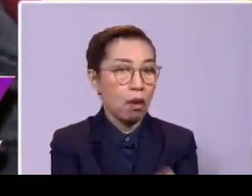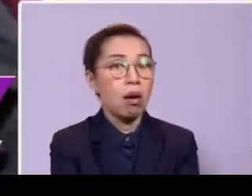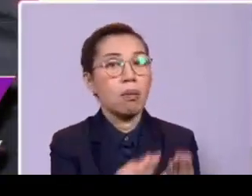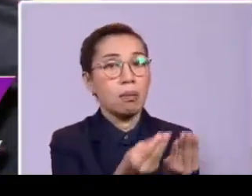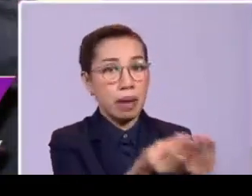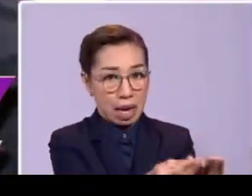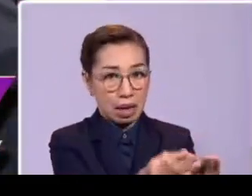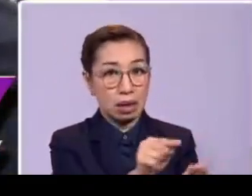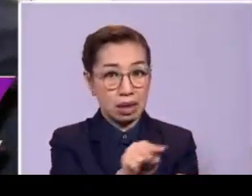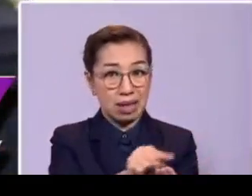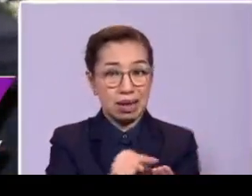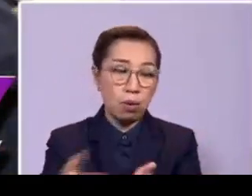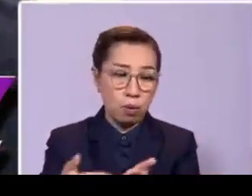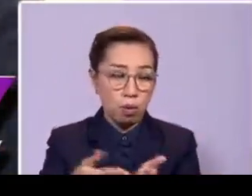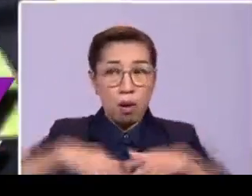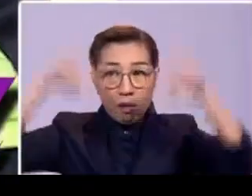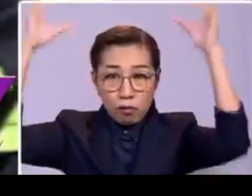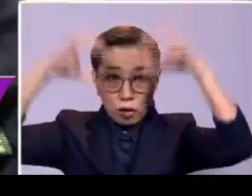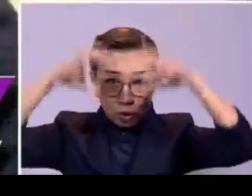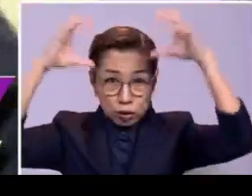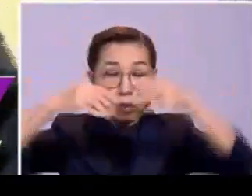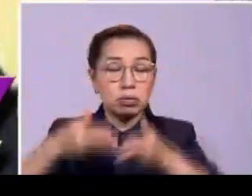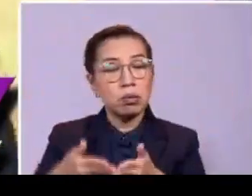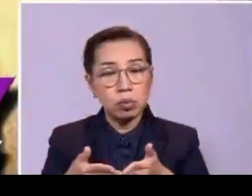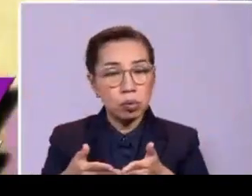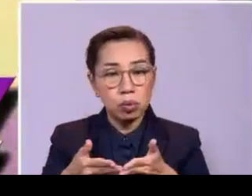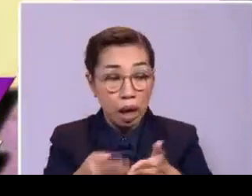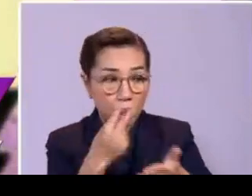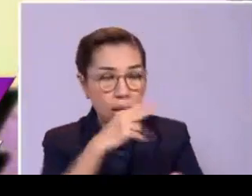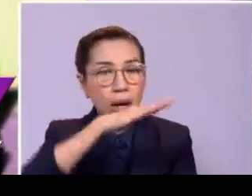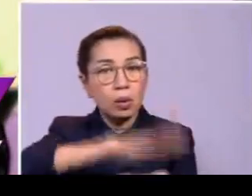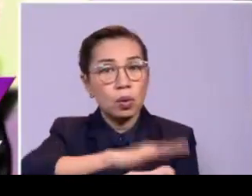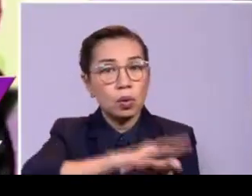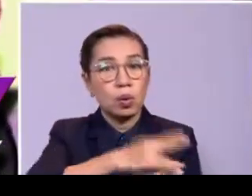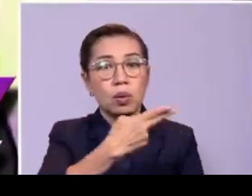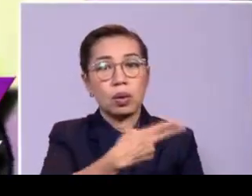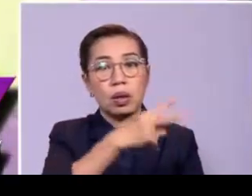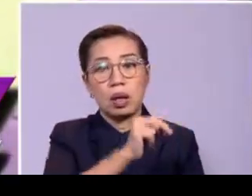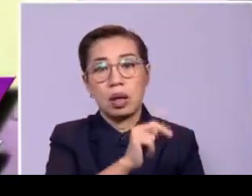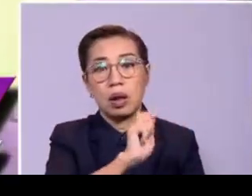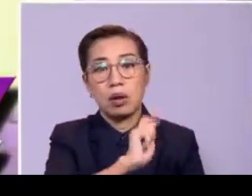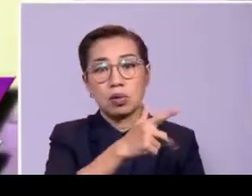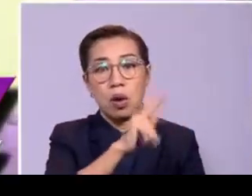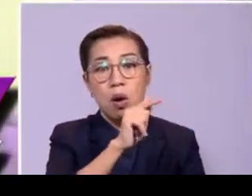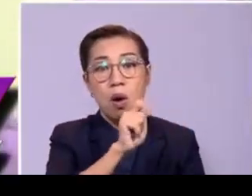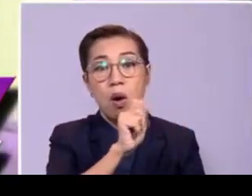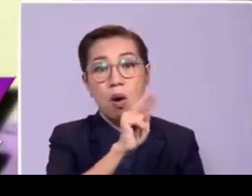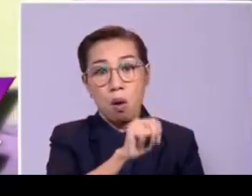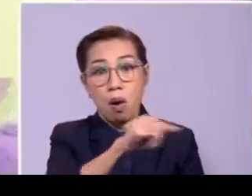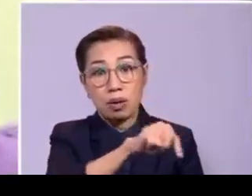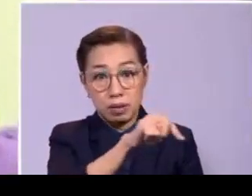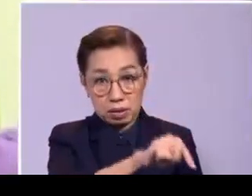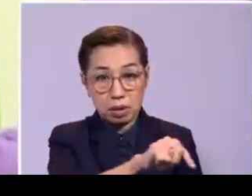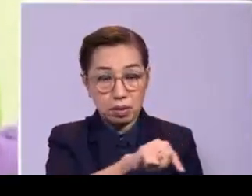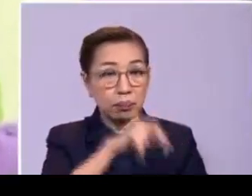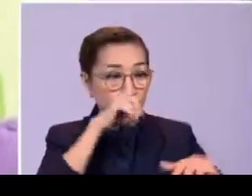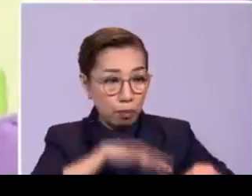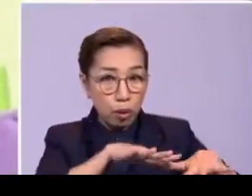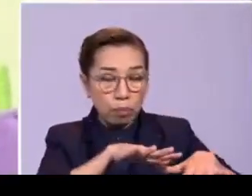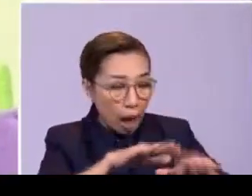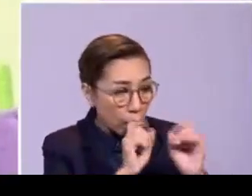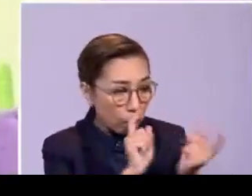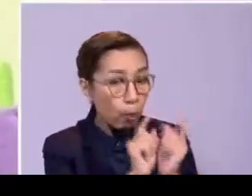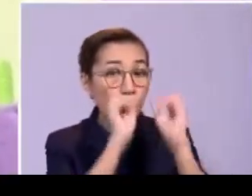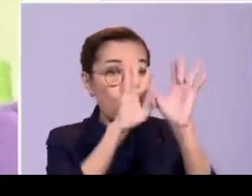าระหว่างทางค่ะก็ผ่านโรงเรียนเมื่อสักครู่นี้ที่เห็นนะคะโรงเรียนหนองขอนวิทยาเจอคุณครูท่านนึงค่ะเฝ้าเวรโรงเรียนอ